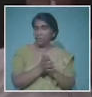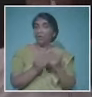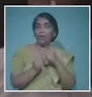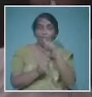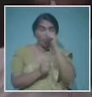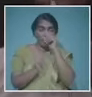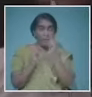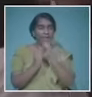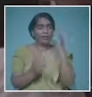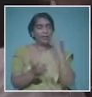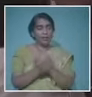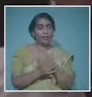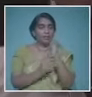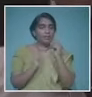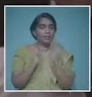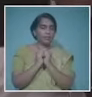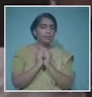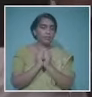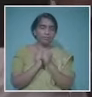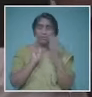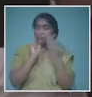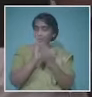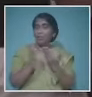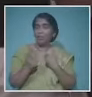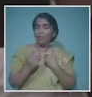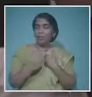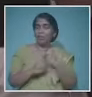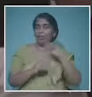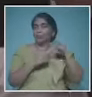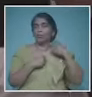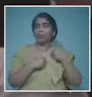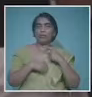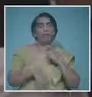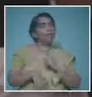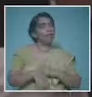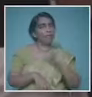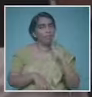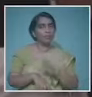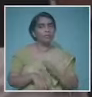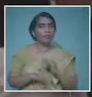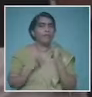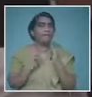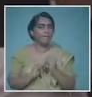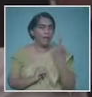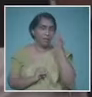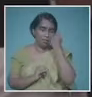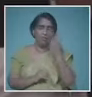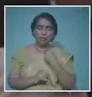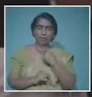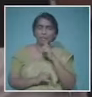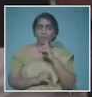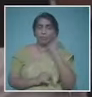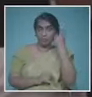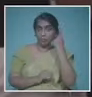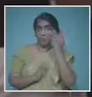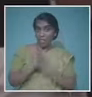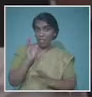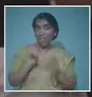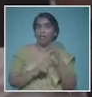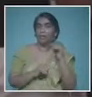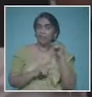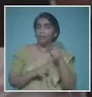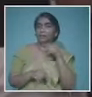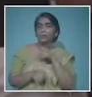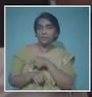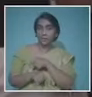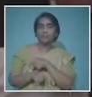හොරකම වලක්වන සමහර දේවල් එලිදක්වවට පස්සේ ඒක අපේ වරප්‍රසාදයක් වීම හරි වැරදි සහගතයි. ඒක තමයි අහන්නේ විවත් ඇමතිවරයාගෙන්